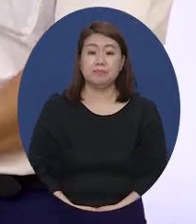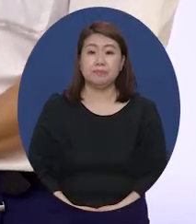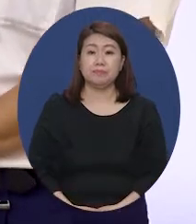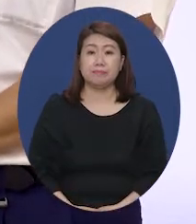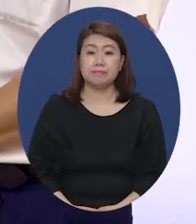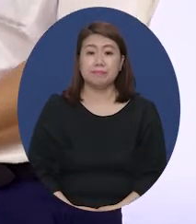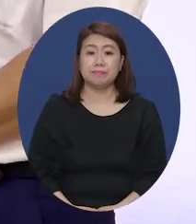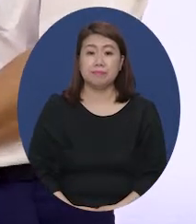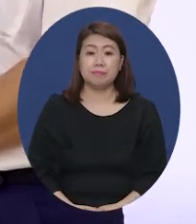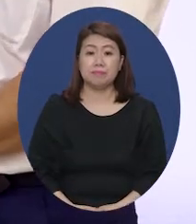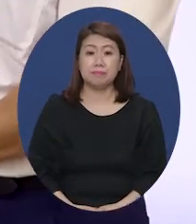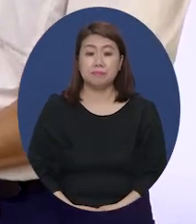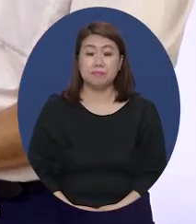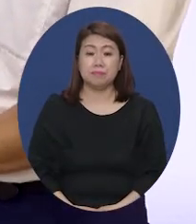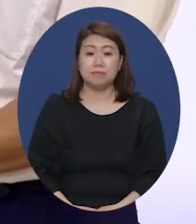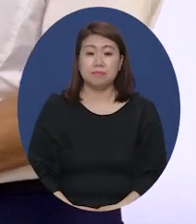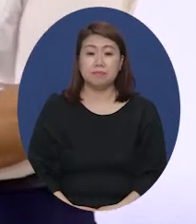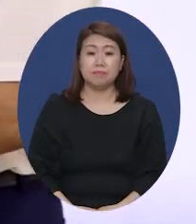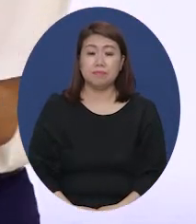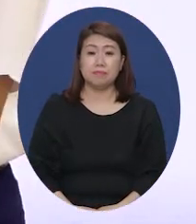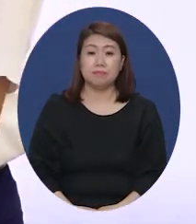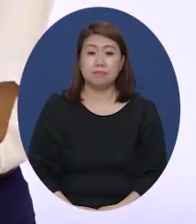자, 연도별로 보면요.